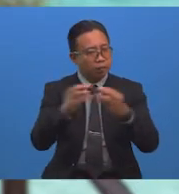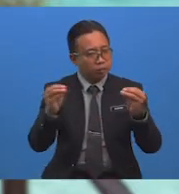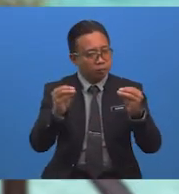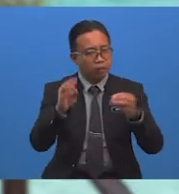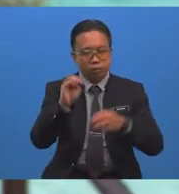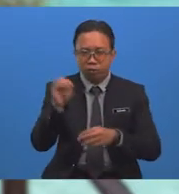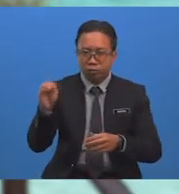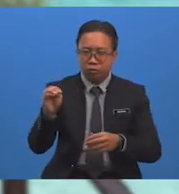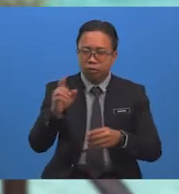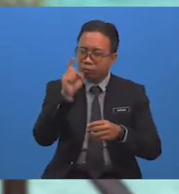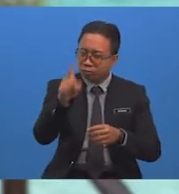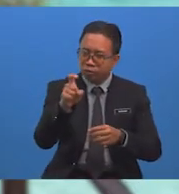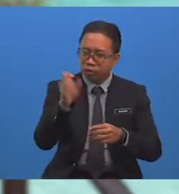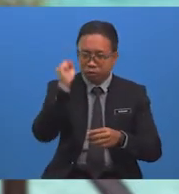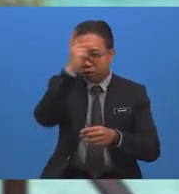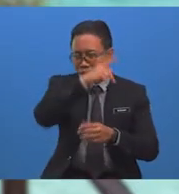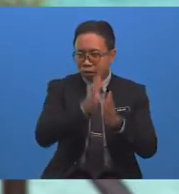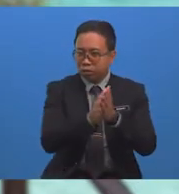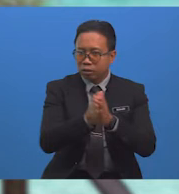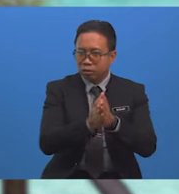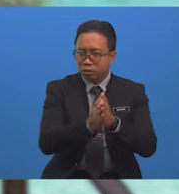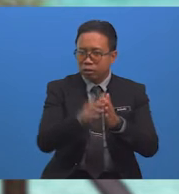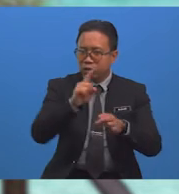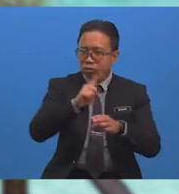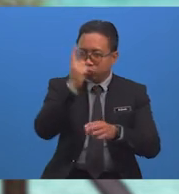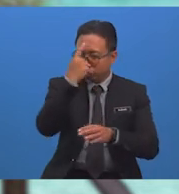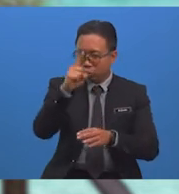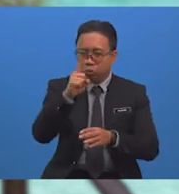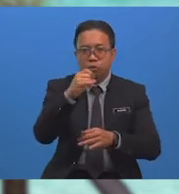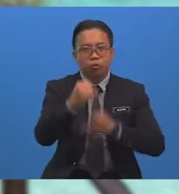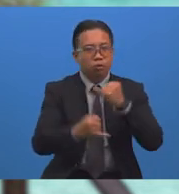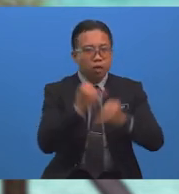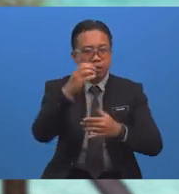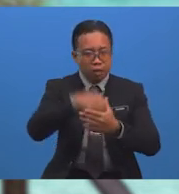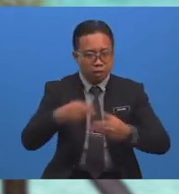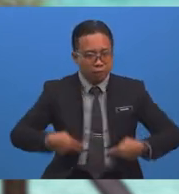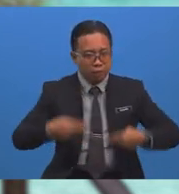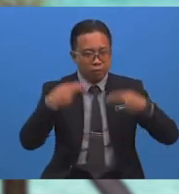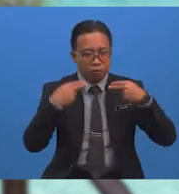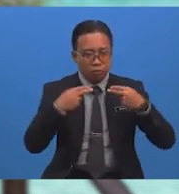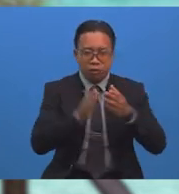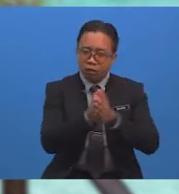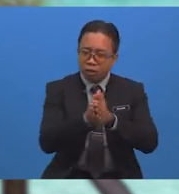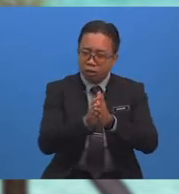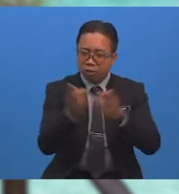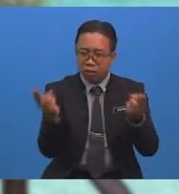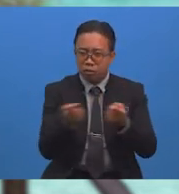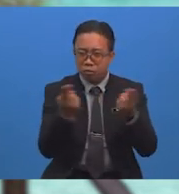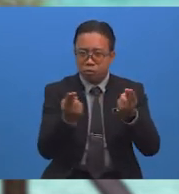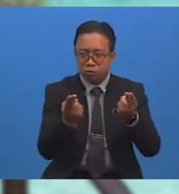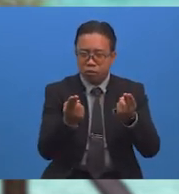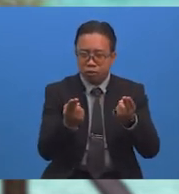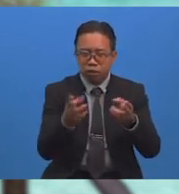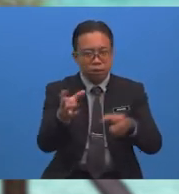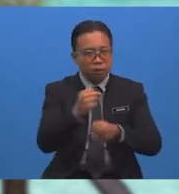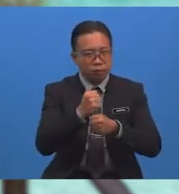bersikap rajin di sekolah untuk berjaya dalam hidup sikap rajin berusaha dan Gigi akan mencapai